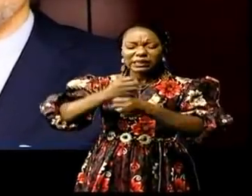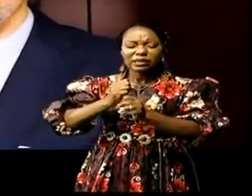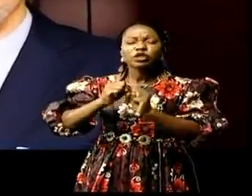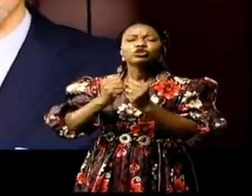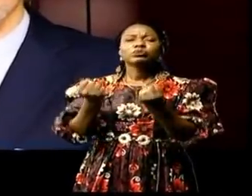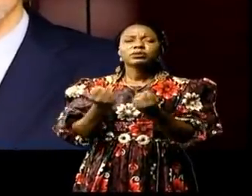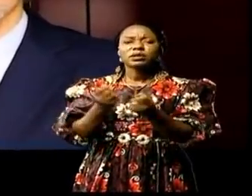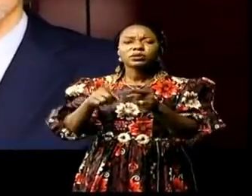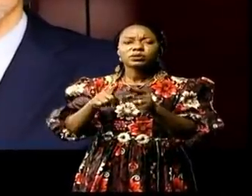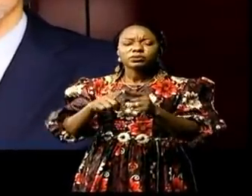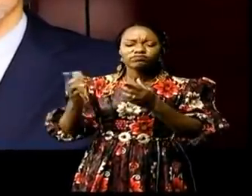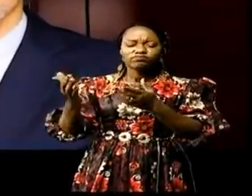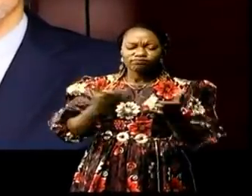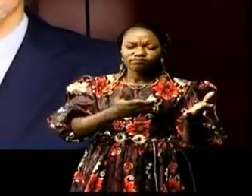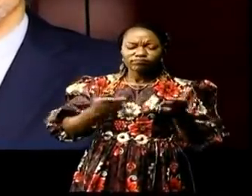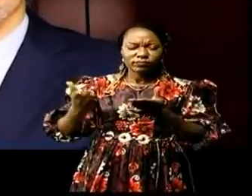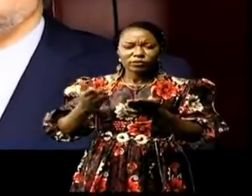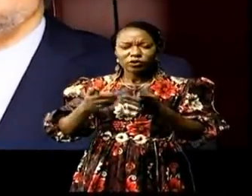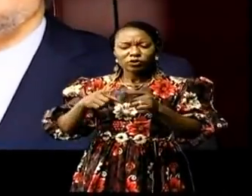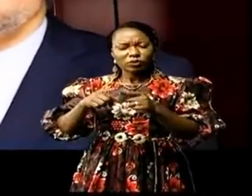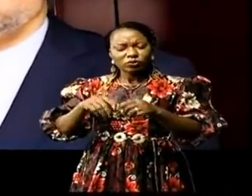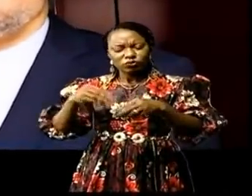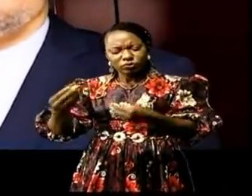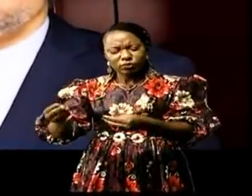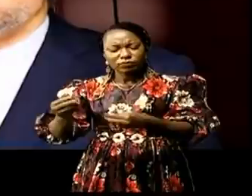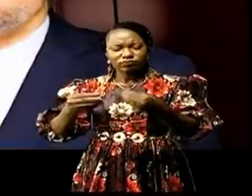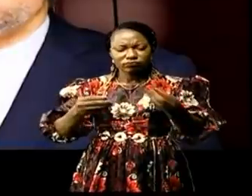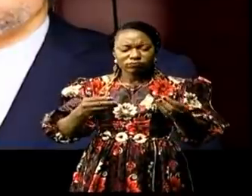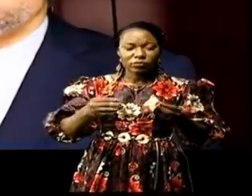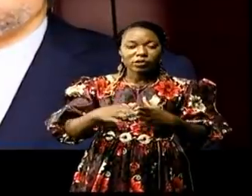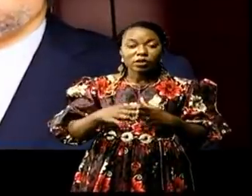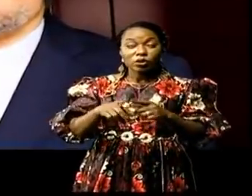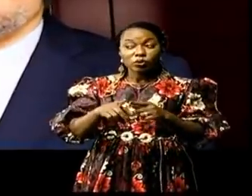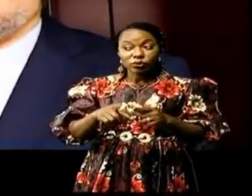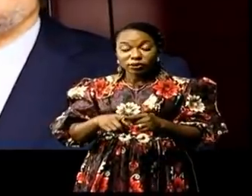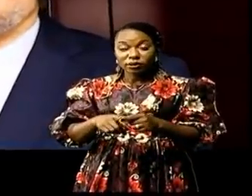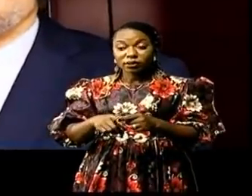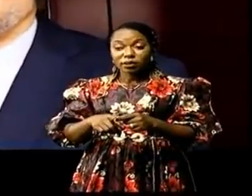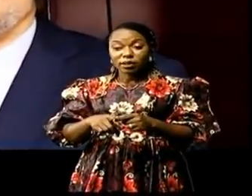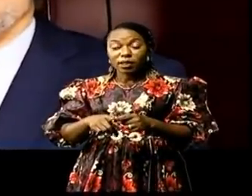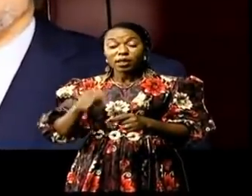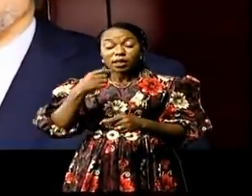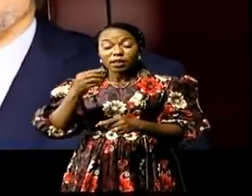travers les start-up et d'autres sujets intéressés. Le sujet, ça concerne le parc